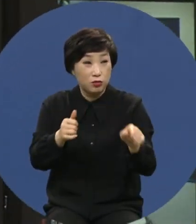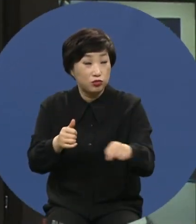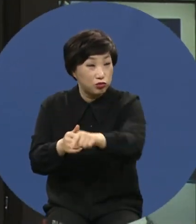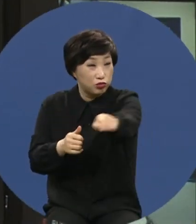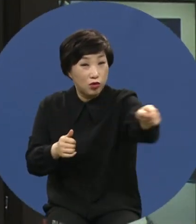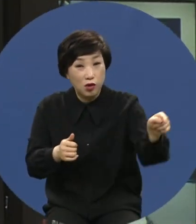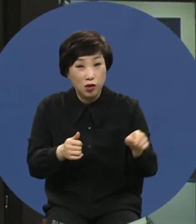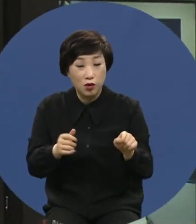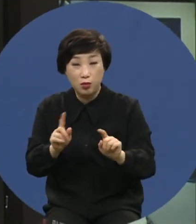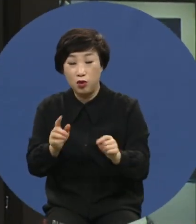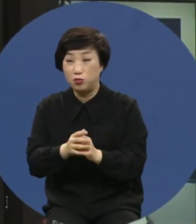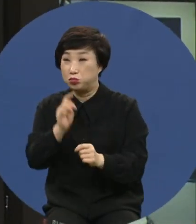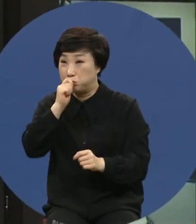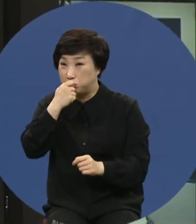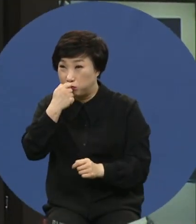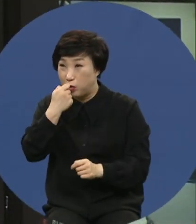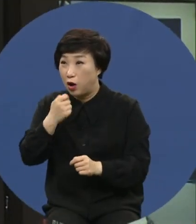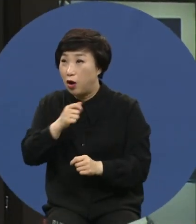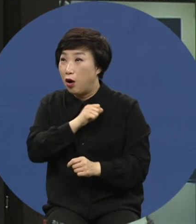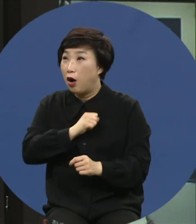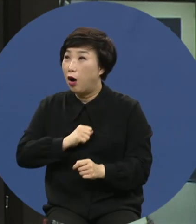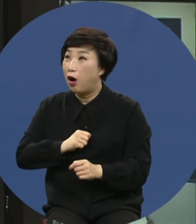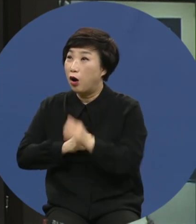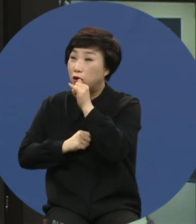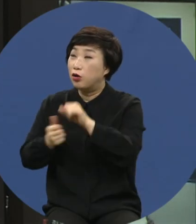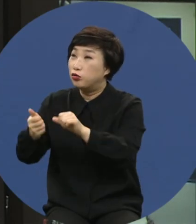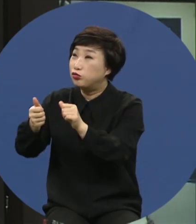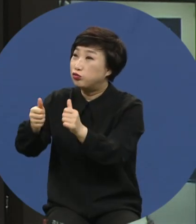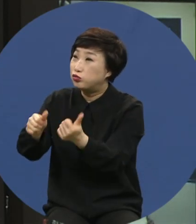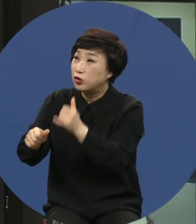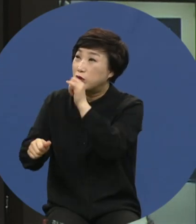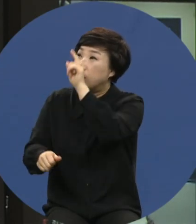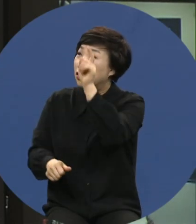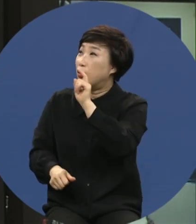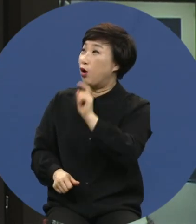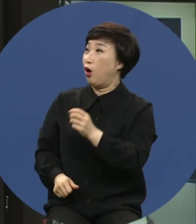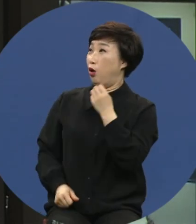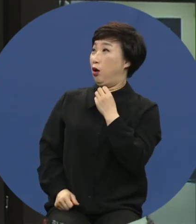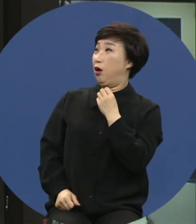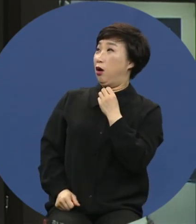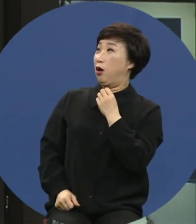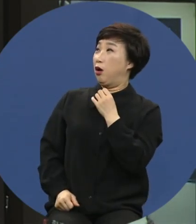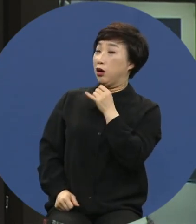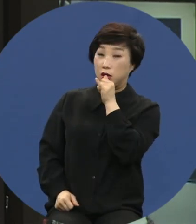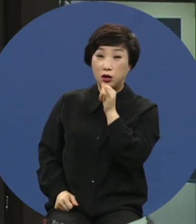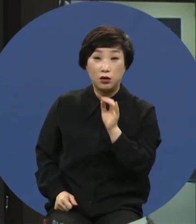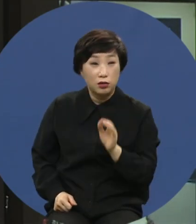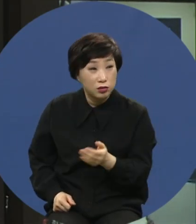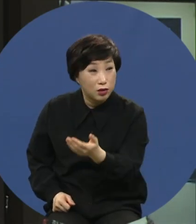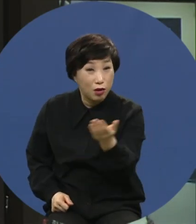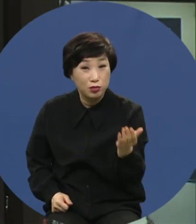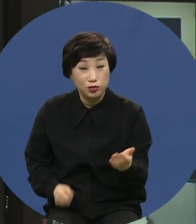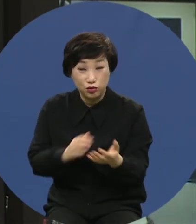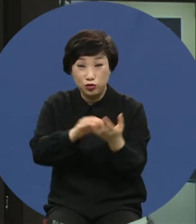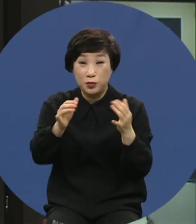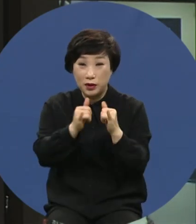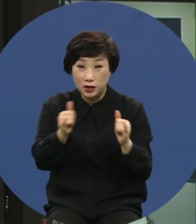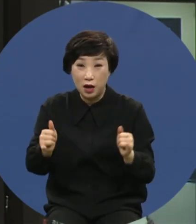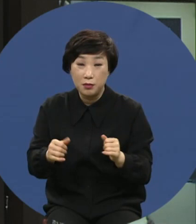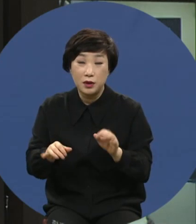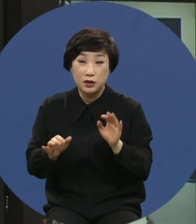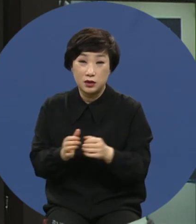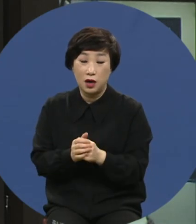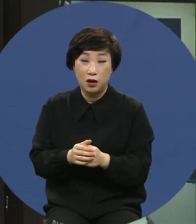없이 저렇게 속절없이 속수무책으로 죽어가고 있느냐에 대해서 얼마나 많은